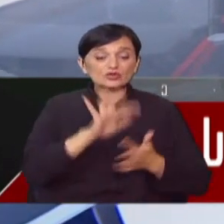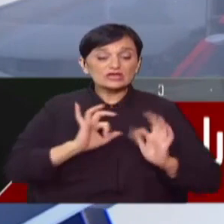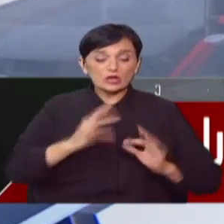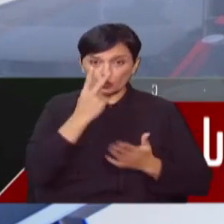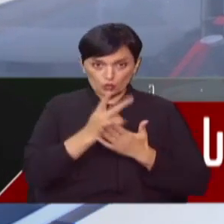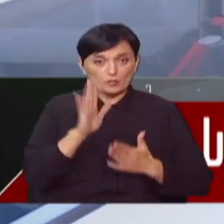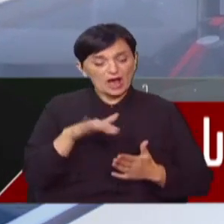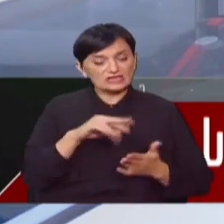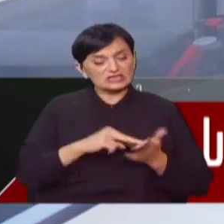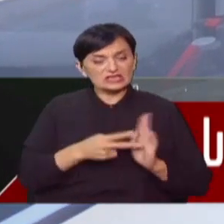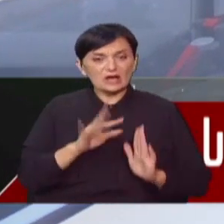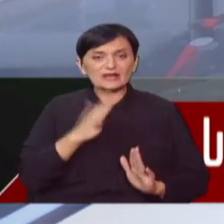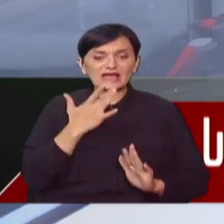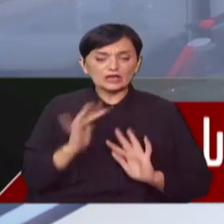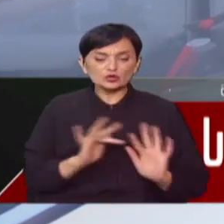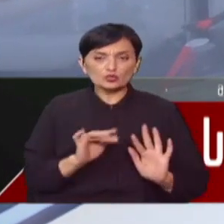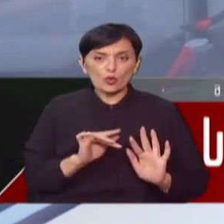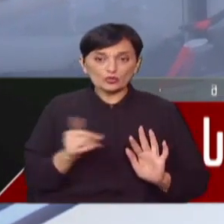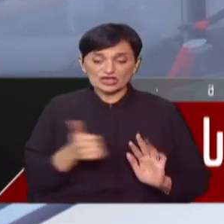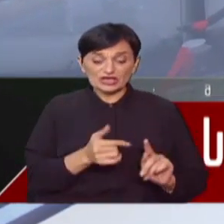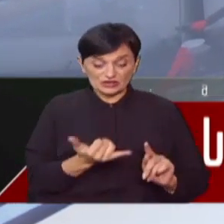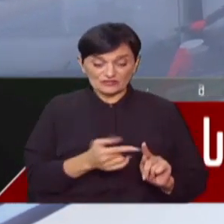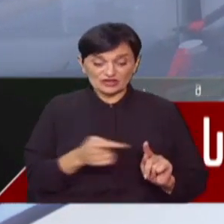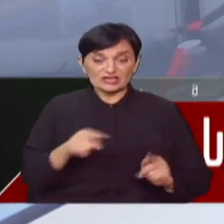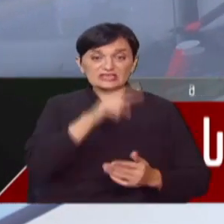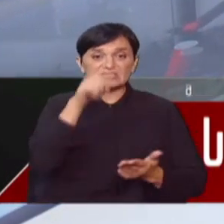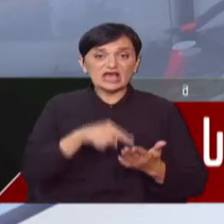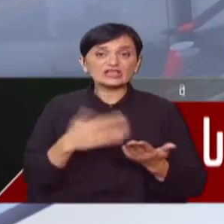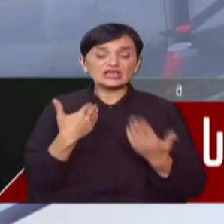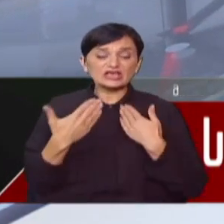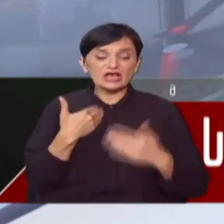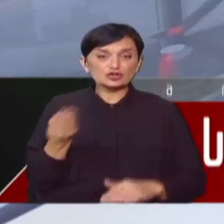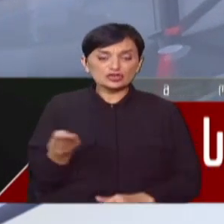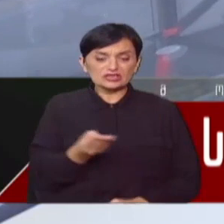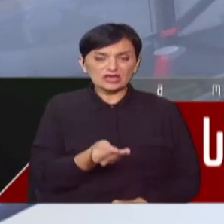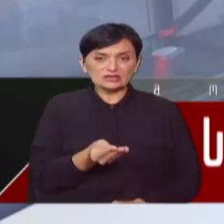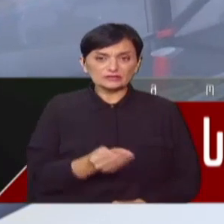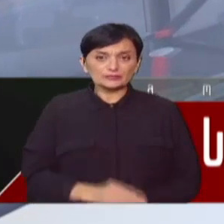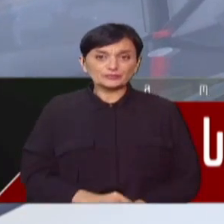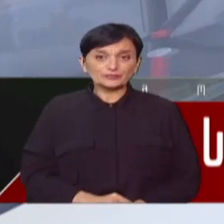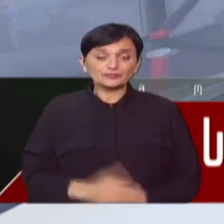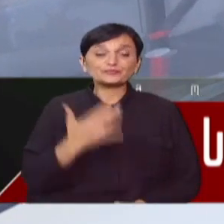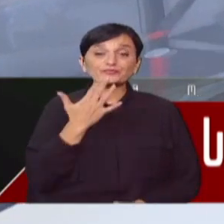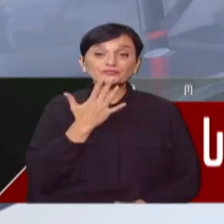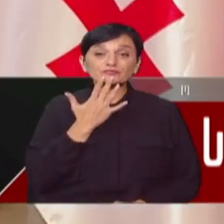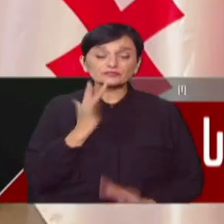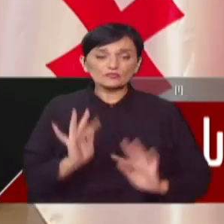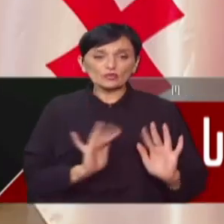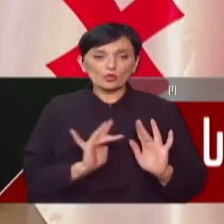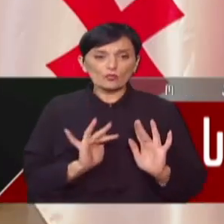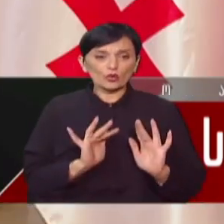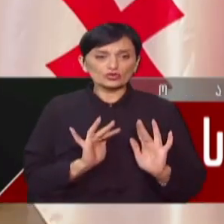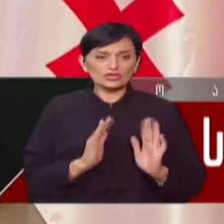მიუხედავად, მაინც გეგმავს თუ არა ნაციონალური მოძრაობა მიმდინარე კვირაში საკითხის კენჭისყრაზე გატანას. Ნაციონალური მოძრაობა